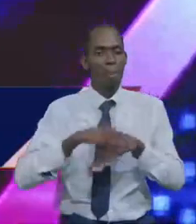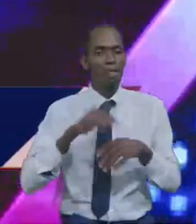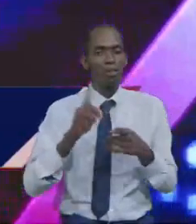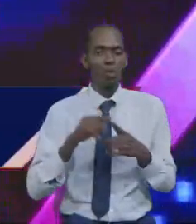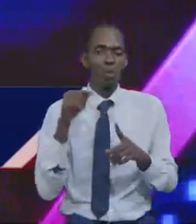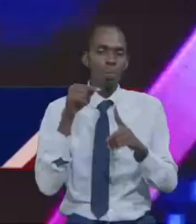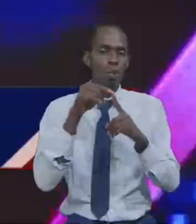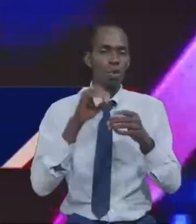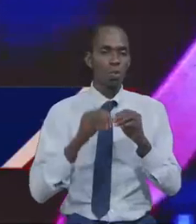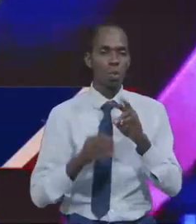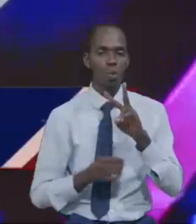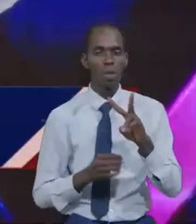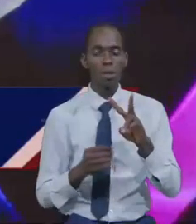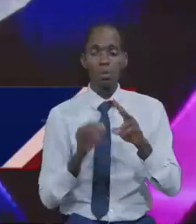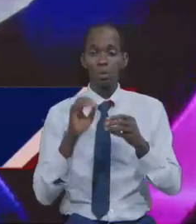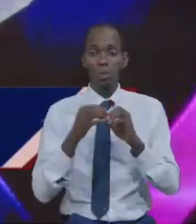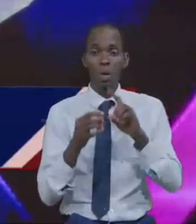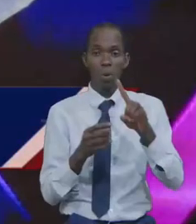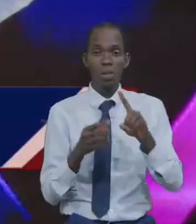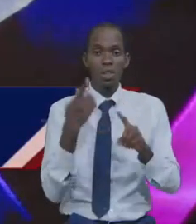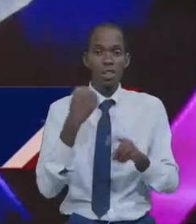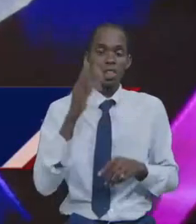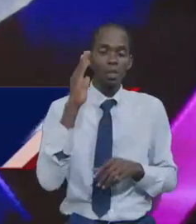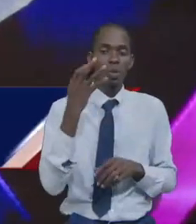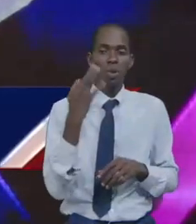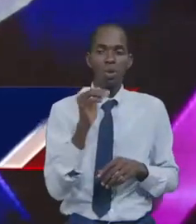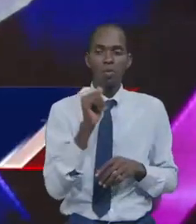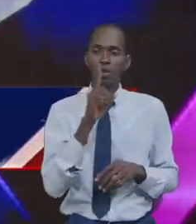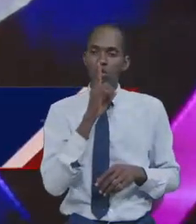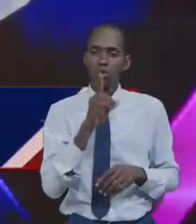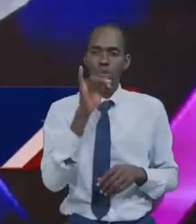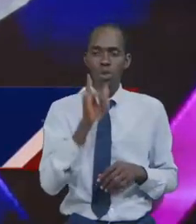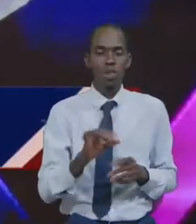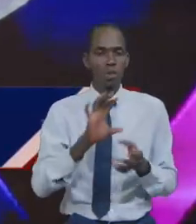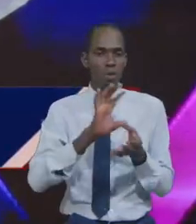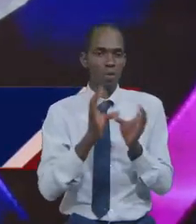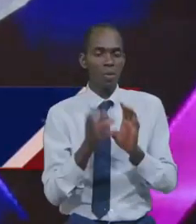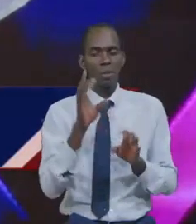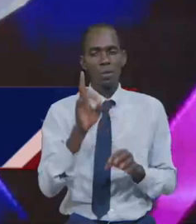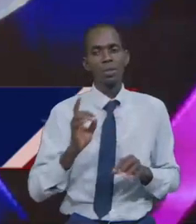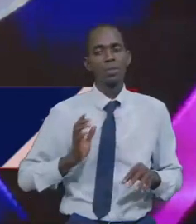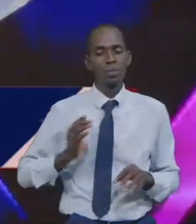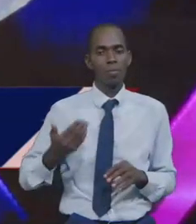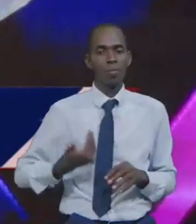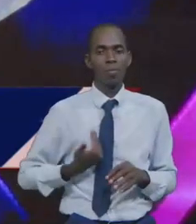On voit la première partie, le premier point qui est le témoignage d'une âme véritablement,